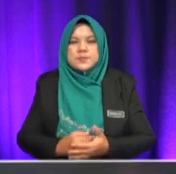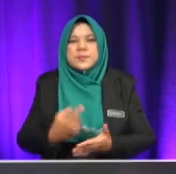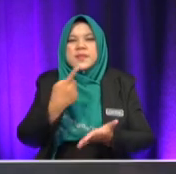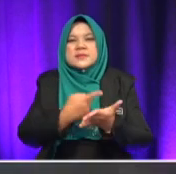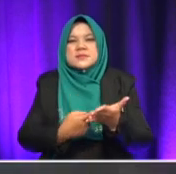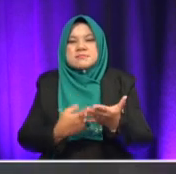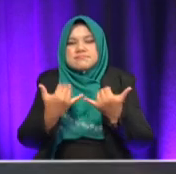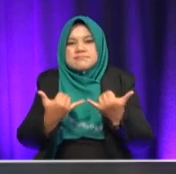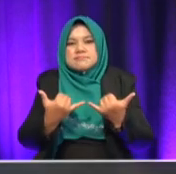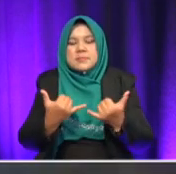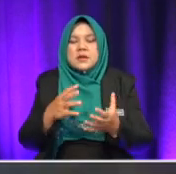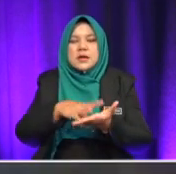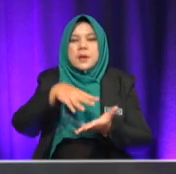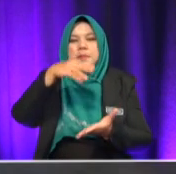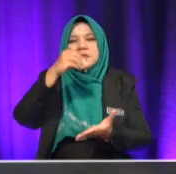sebenarnya